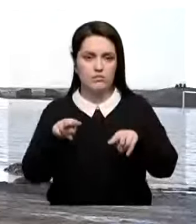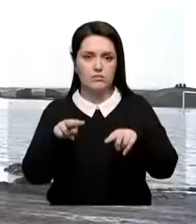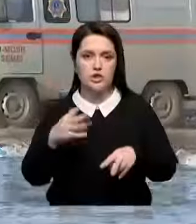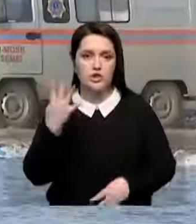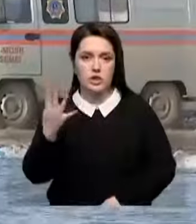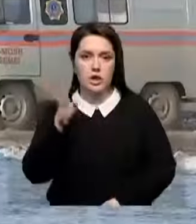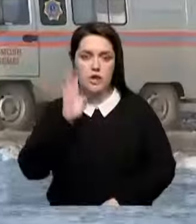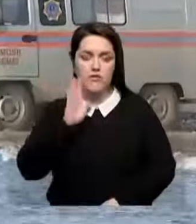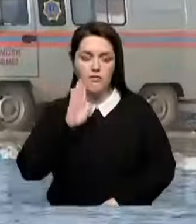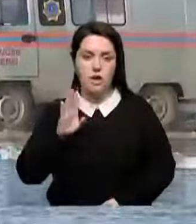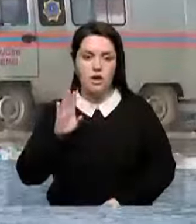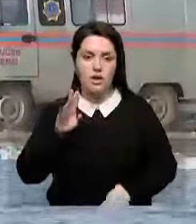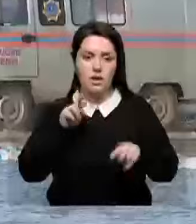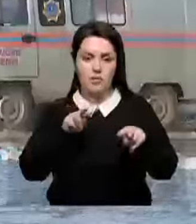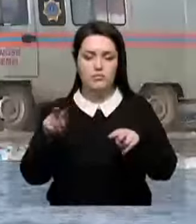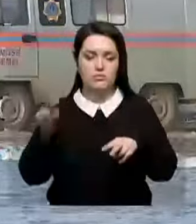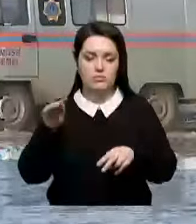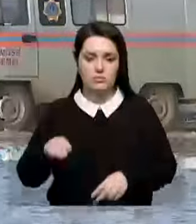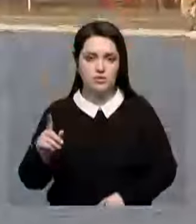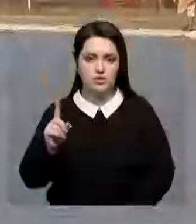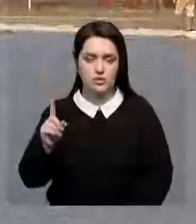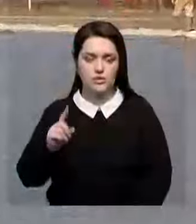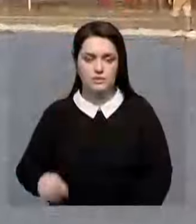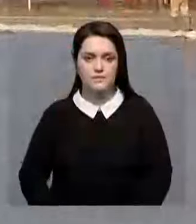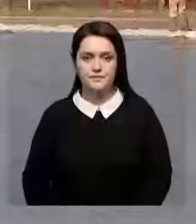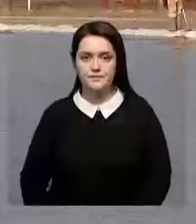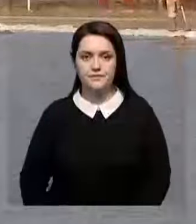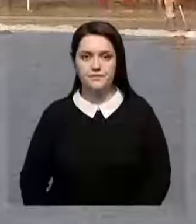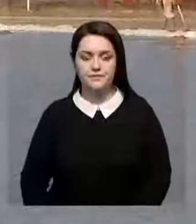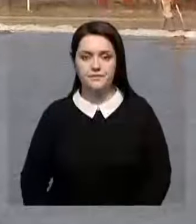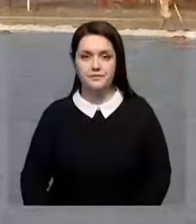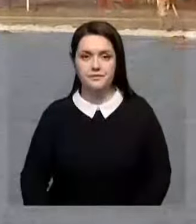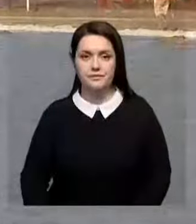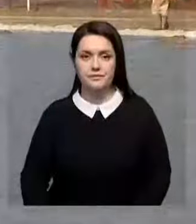гидропостах. Балжан Весенова, Азамат Касым, Медет Умерханов, 24 КИЗ, область Абай.